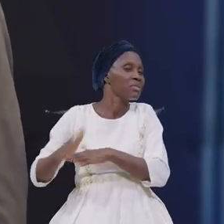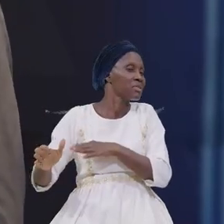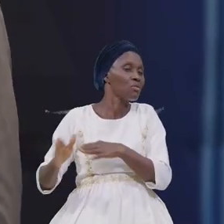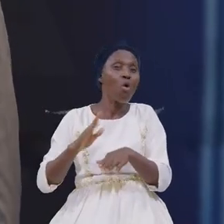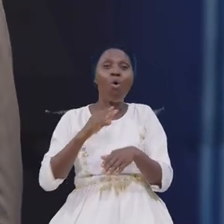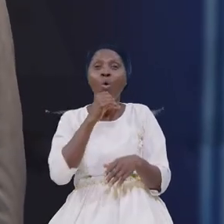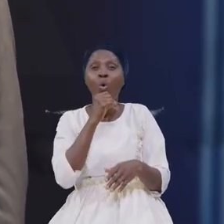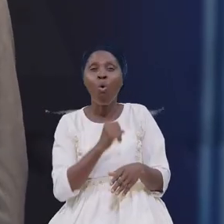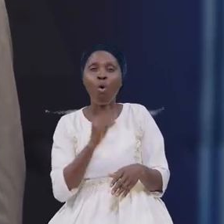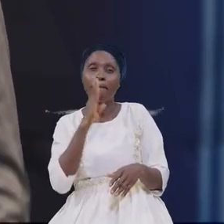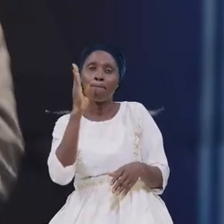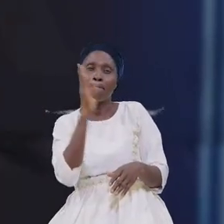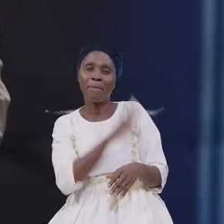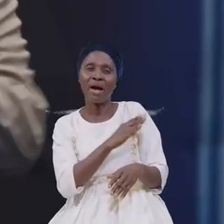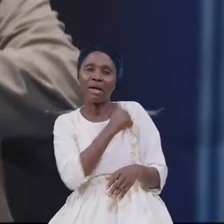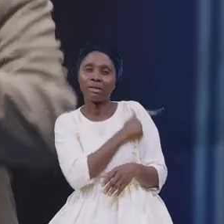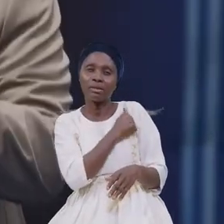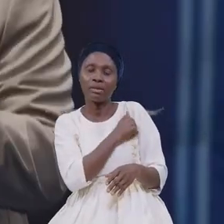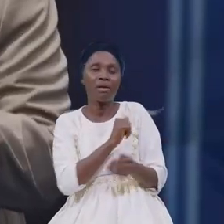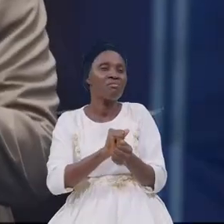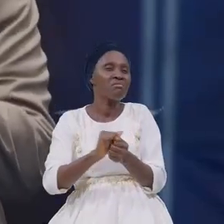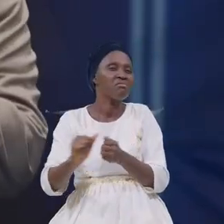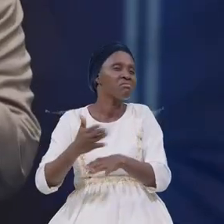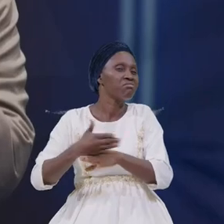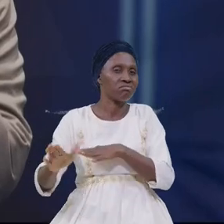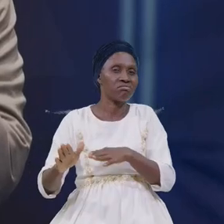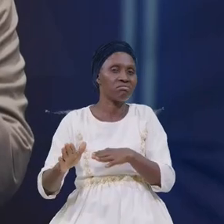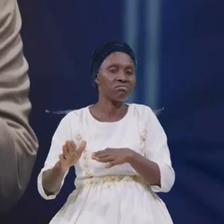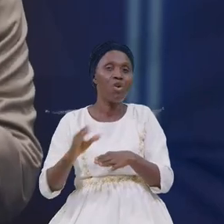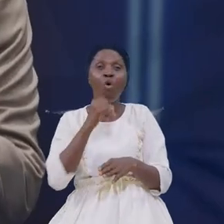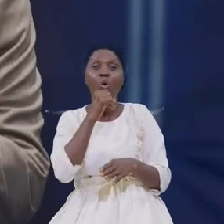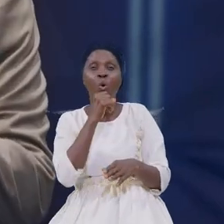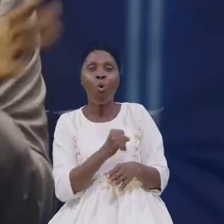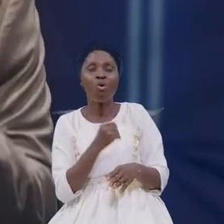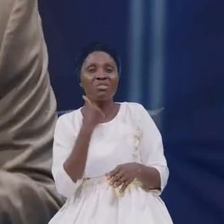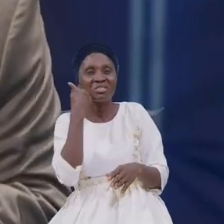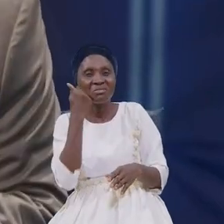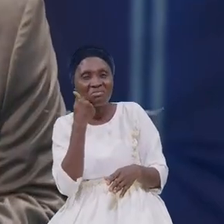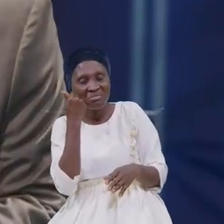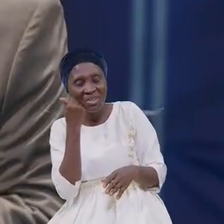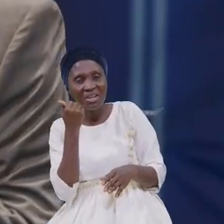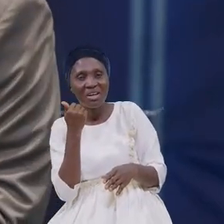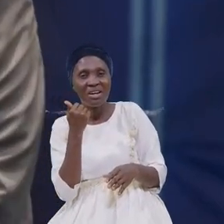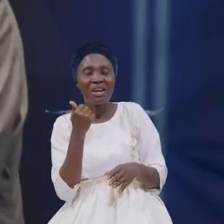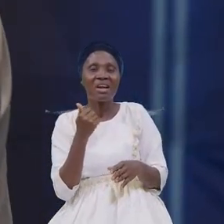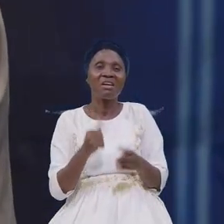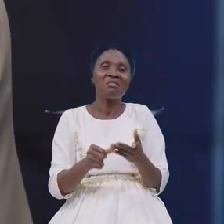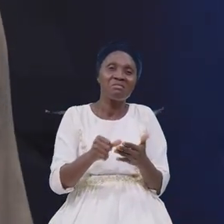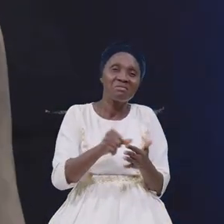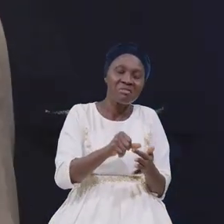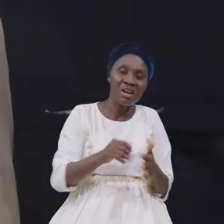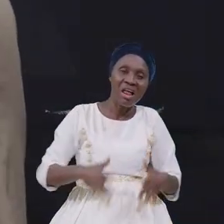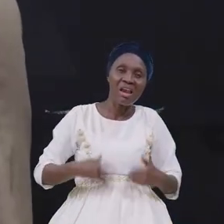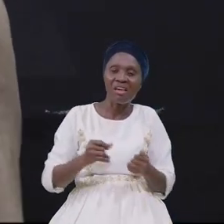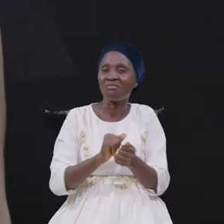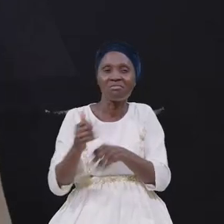L'ancien style de vie est passé, l'ancienne habitude est passée, l'ancienne vie morale est